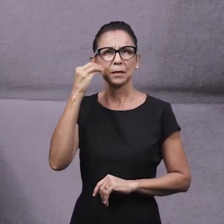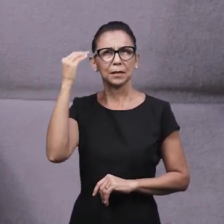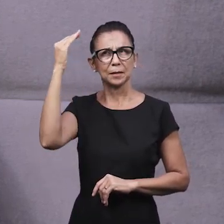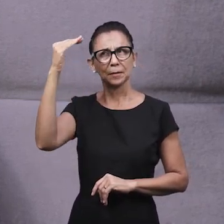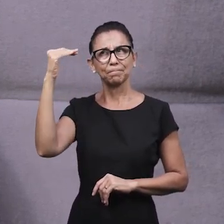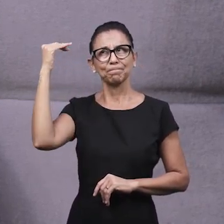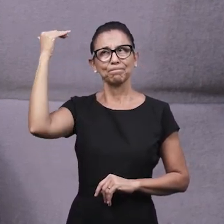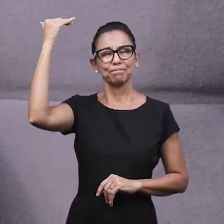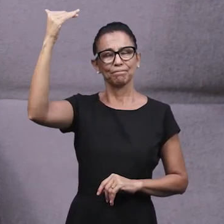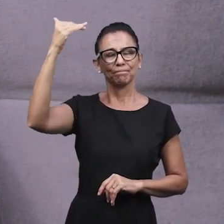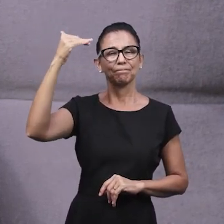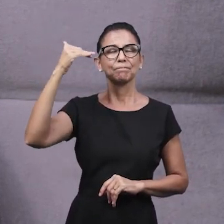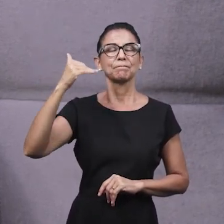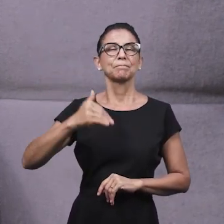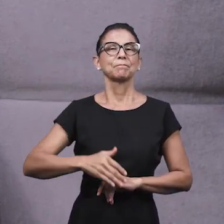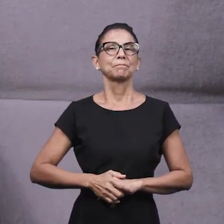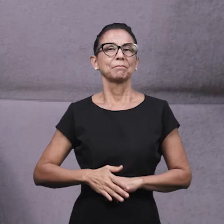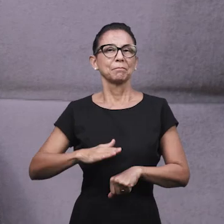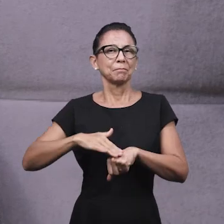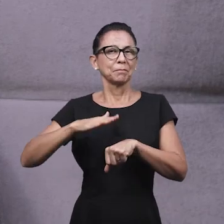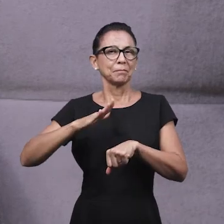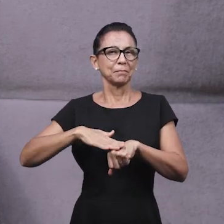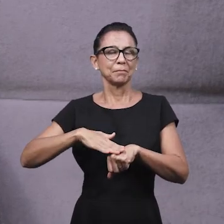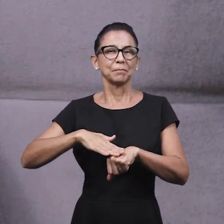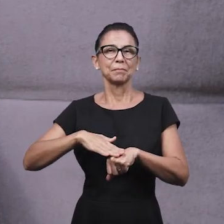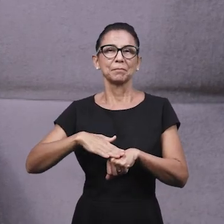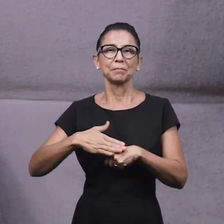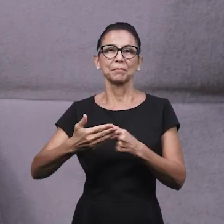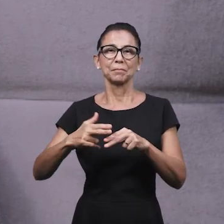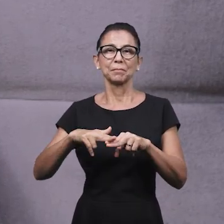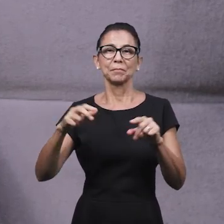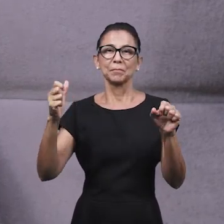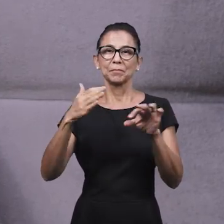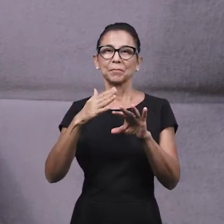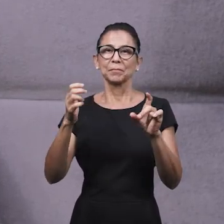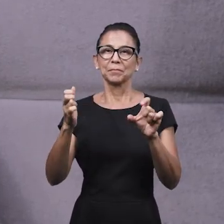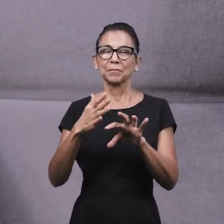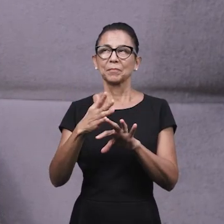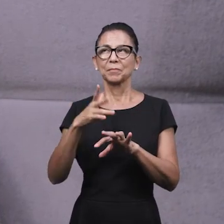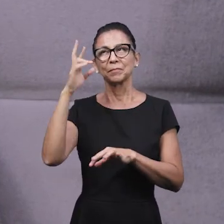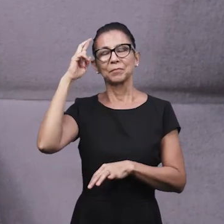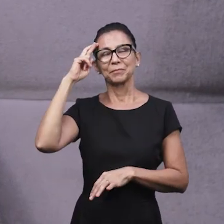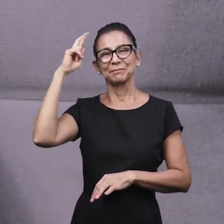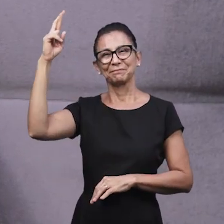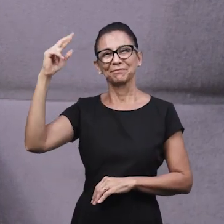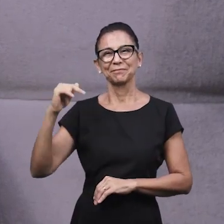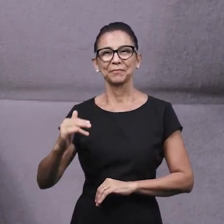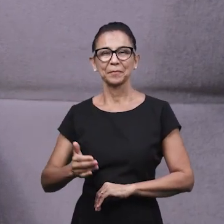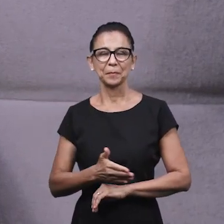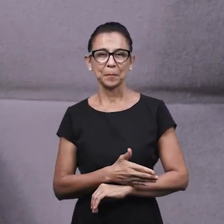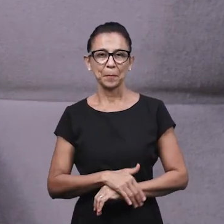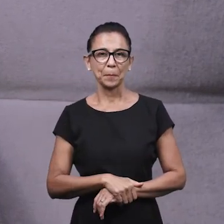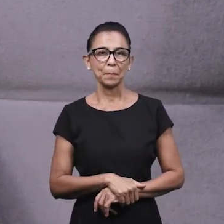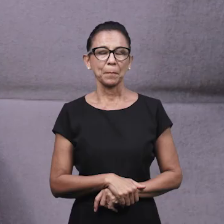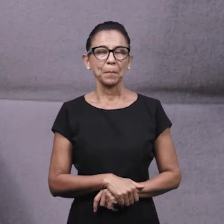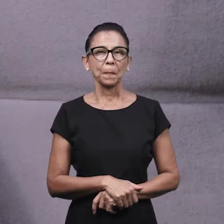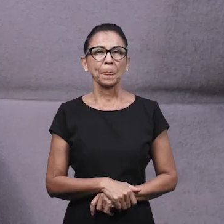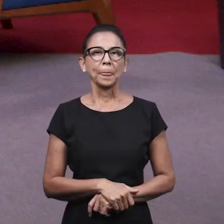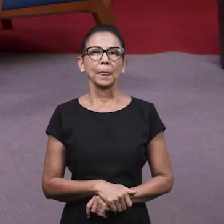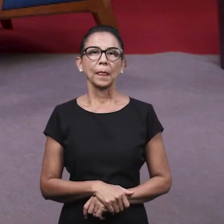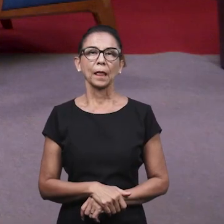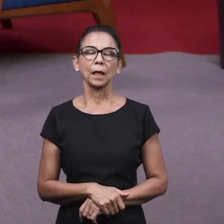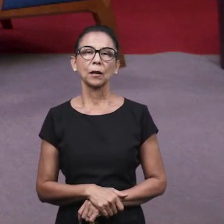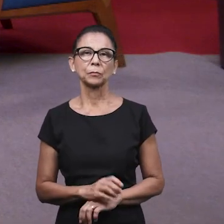et louange du nom du Seigneur. Gloire à Jésus. Très bien. Vous pouvez nous